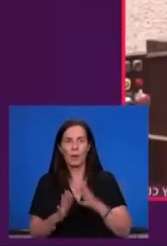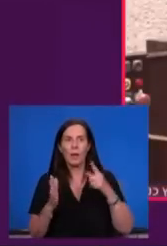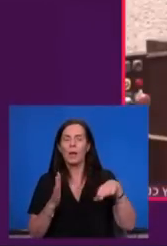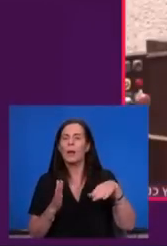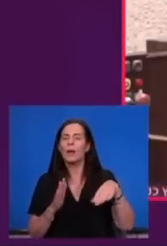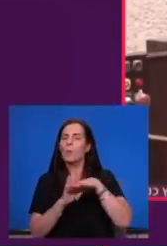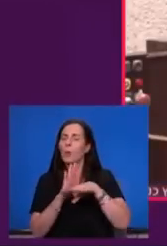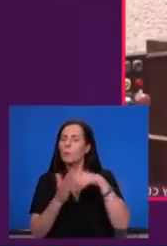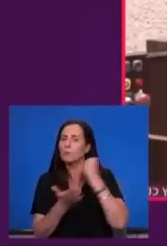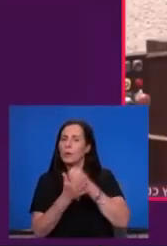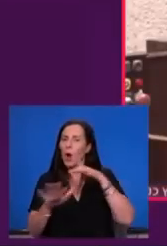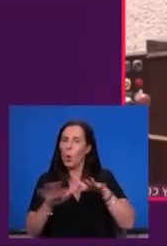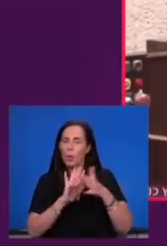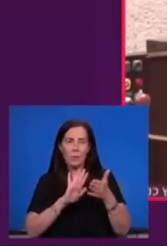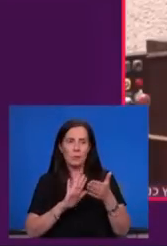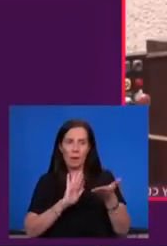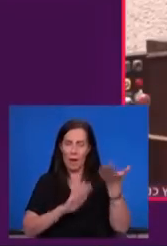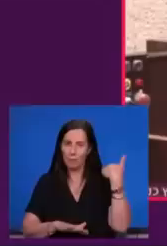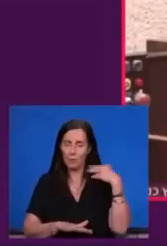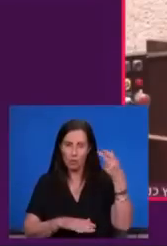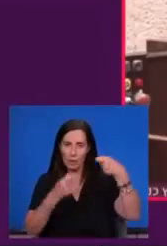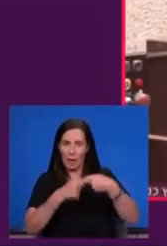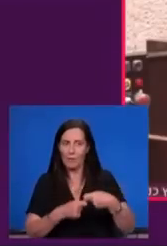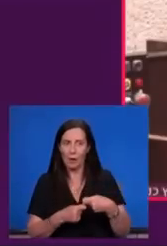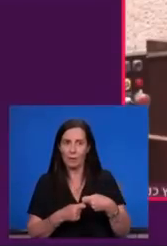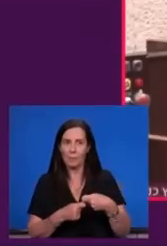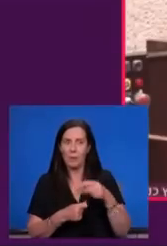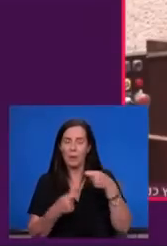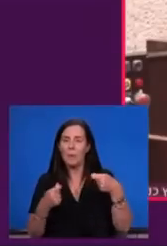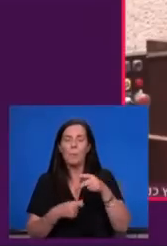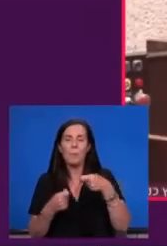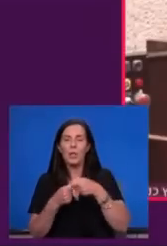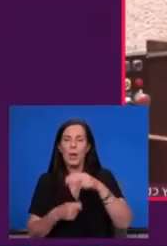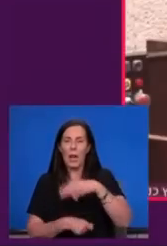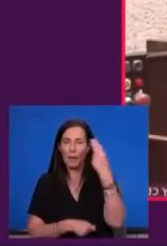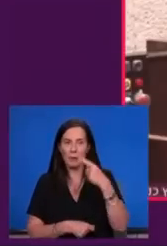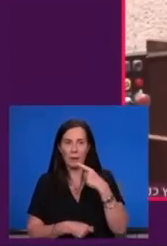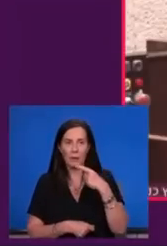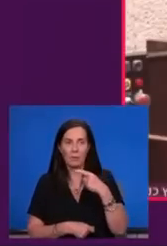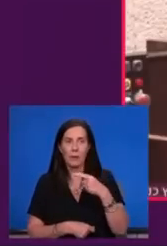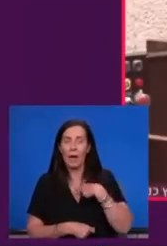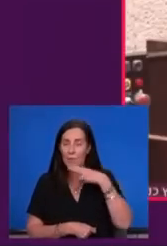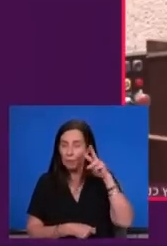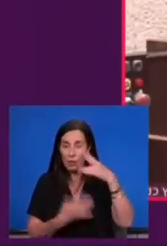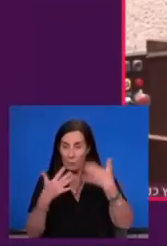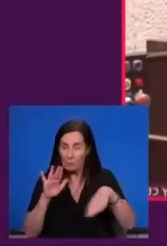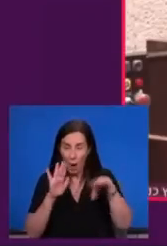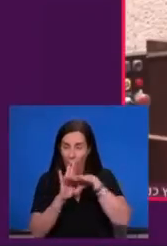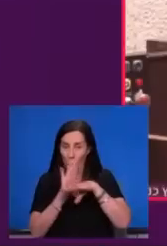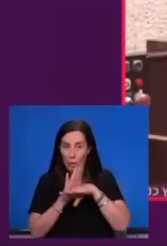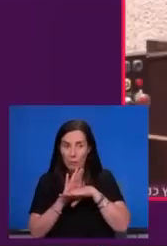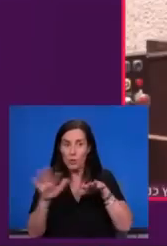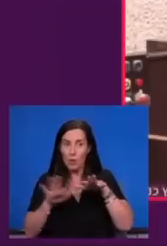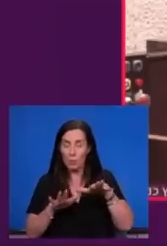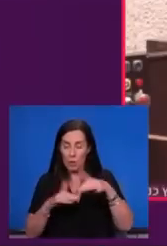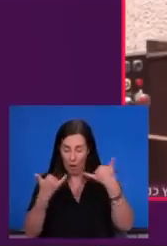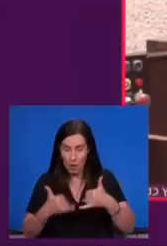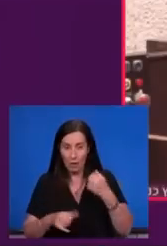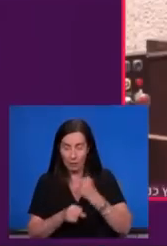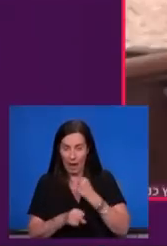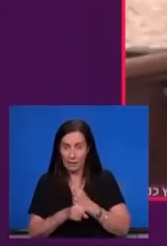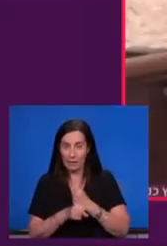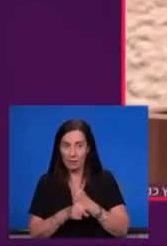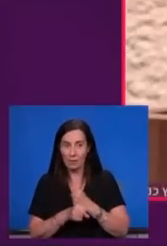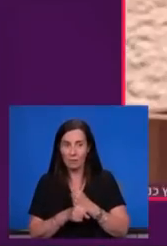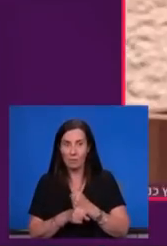העבירה הקואליציה הקודמת שהיית חברה בה בנושא הלהט"בי? אני אגיד לך, בשנה ש... אני מבטיח לך שמספר החוקים שהקואליציה הזו תעביר